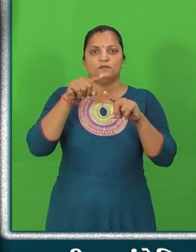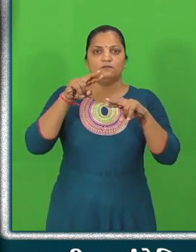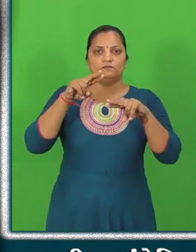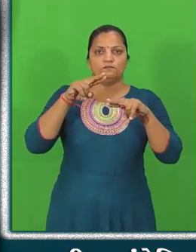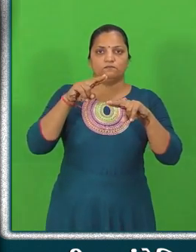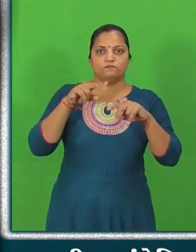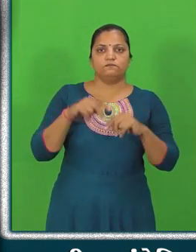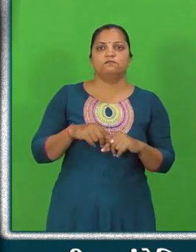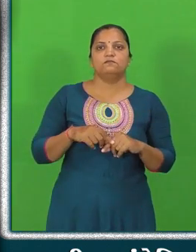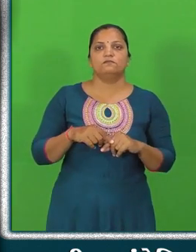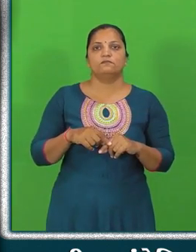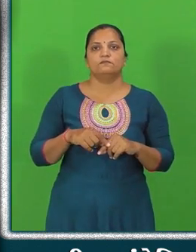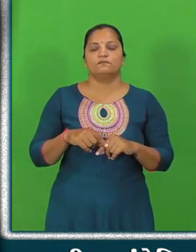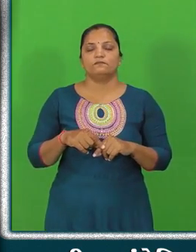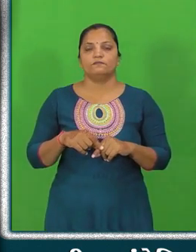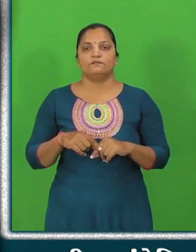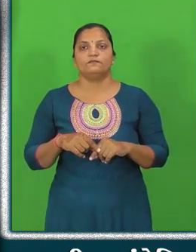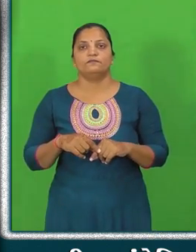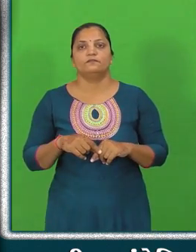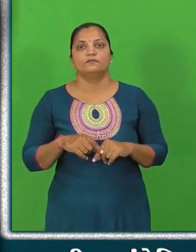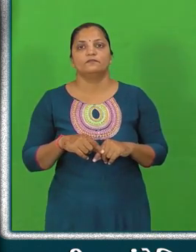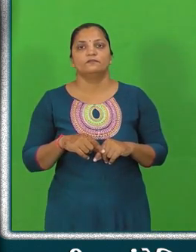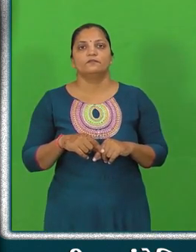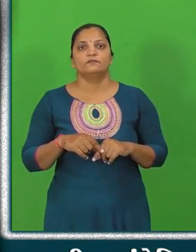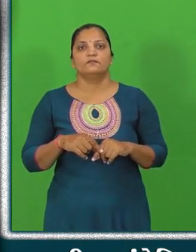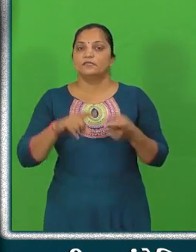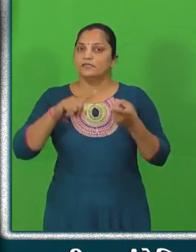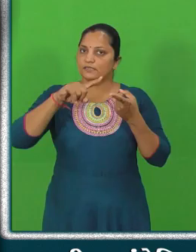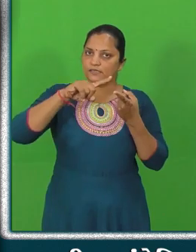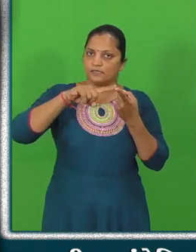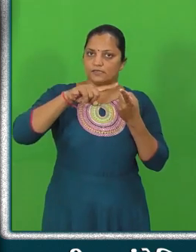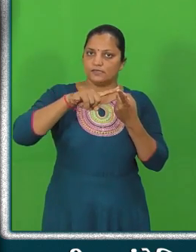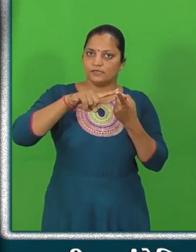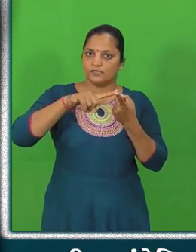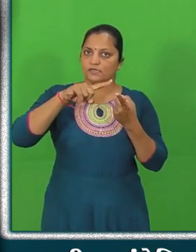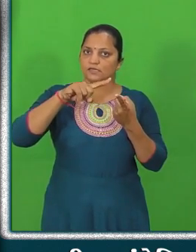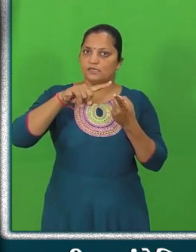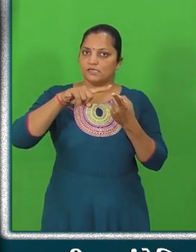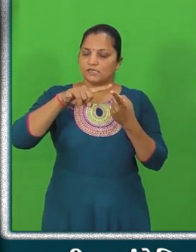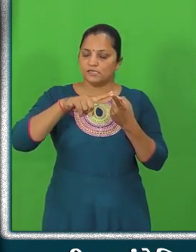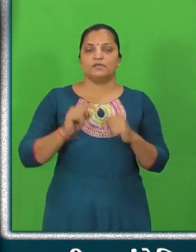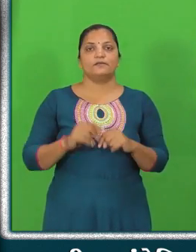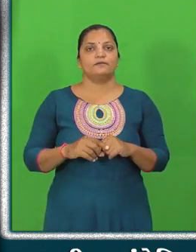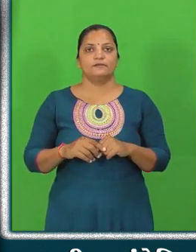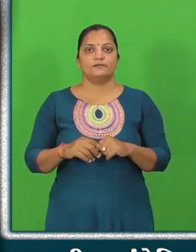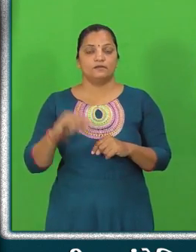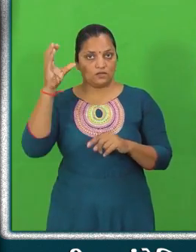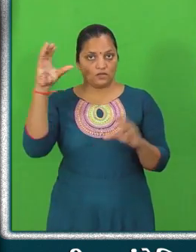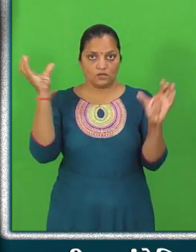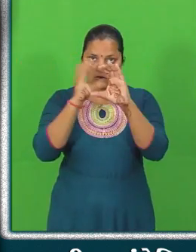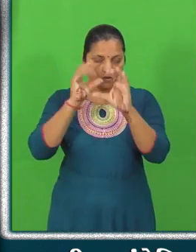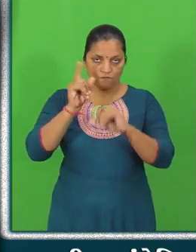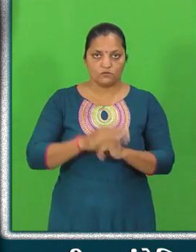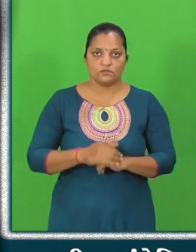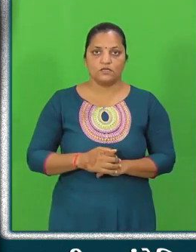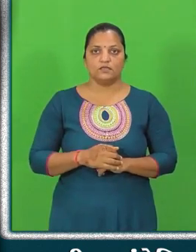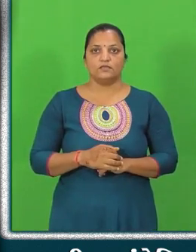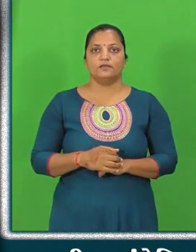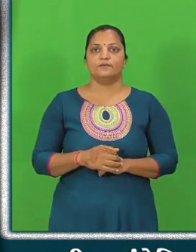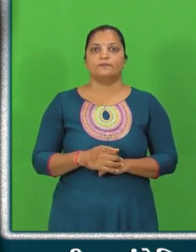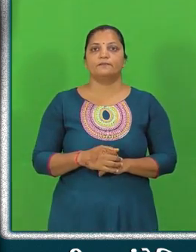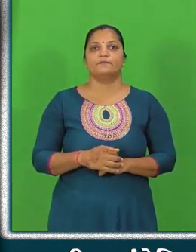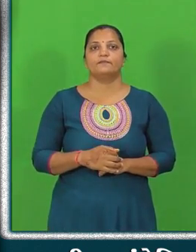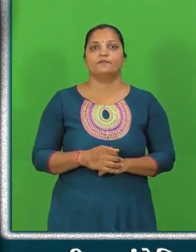અંદર સોફ્ટવેર ડેવલપરે વી નામ આપ્યું છે. અહીંયા પીની જગ્યાએ આપણે પી વાપરીએ છીએ, ખાસ યાદ રાખીશું, મિસગાઈડ ન થતા. ઓકે, તો